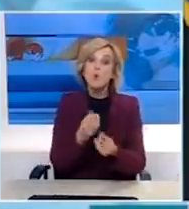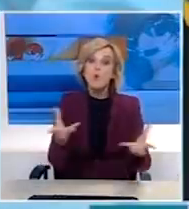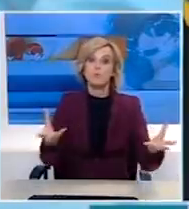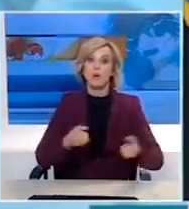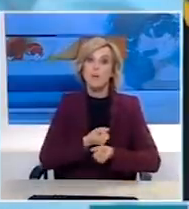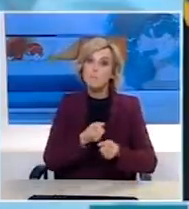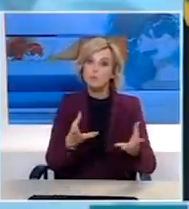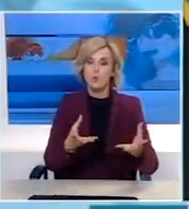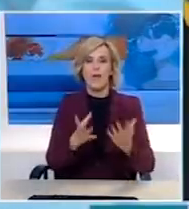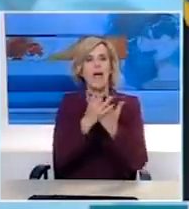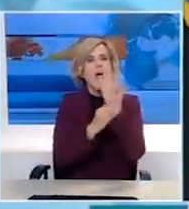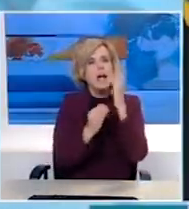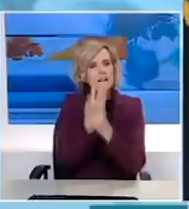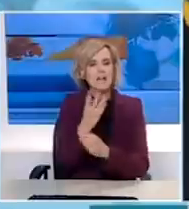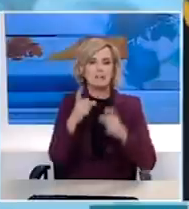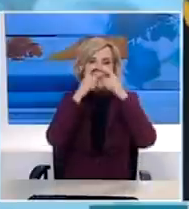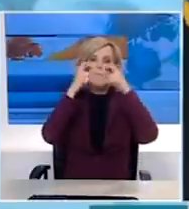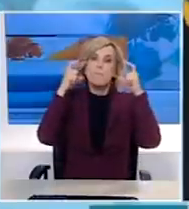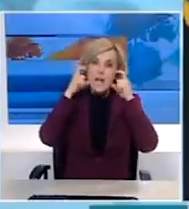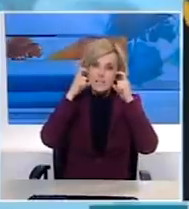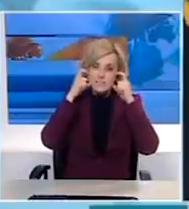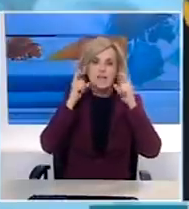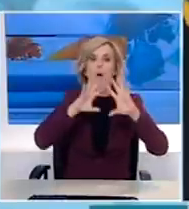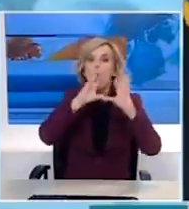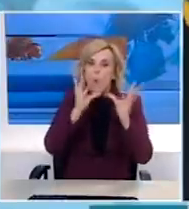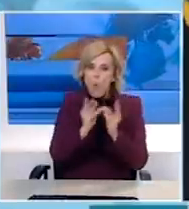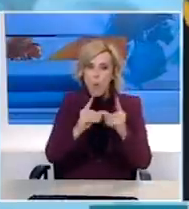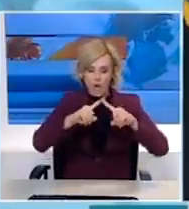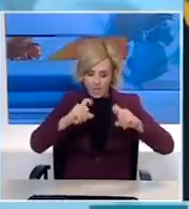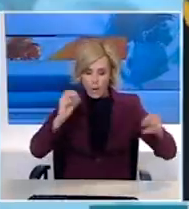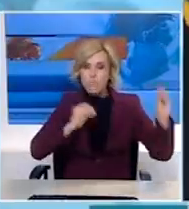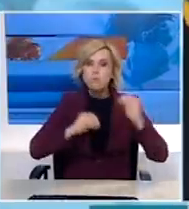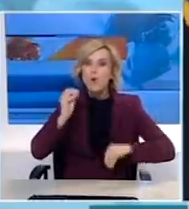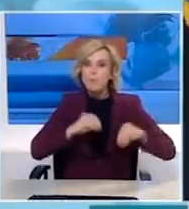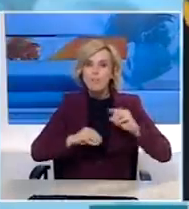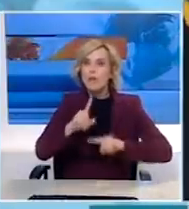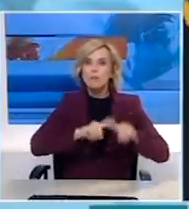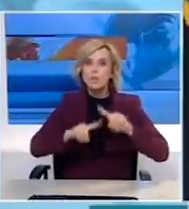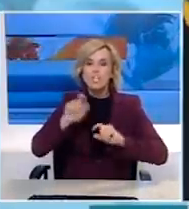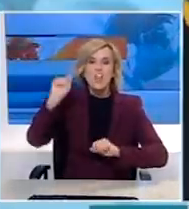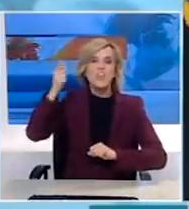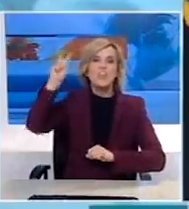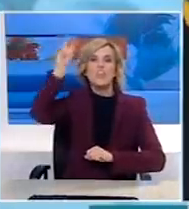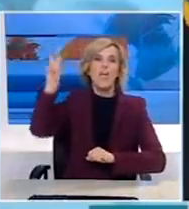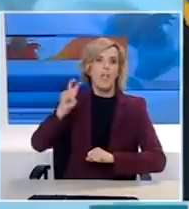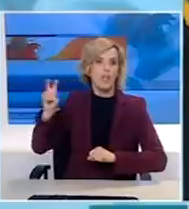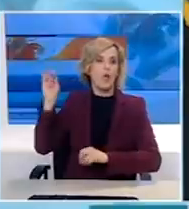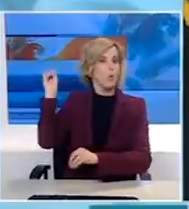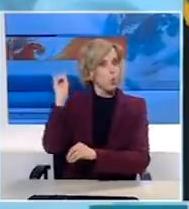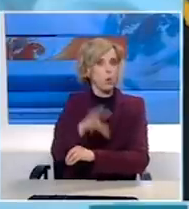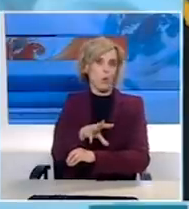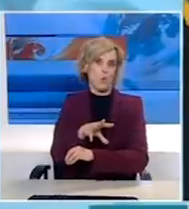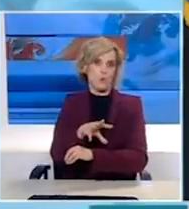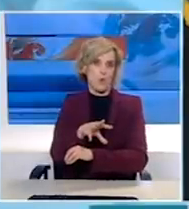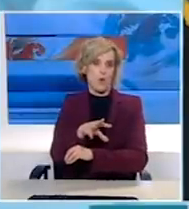μέσων ατομικής προστασίας, μέρος της δωρεάς της ΔΕΗ στο Εθνικό Σύστημα Υγείας, συνολικό ύψος 5 εκατομμυρίων, έφτασε το πρωί στο αεροδρόμιο